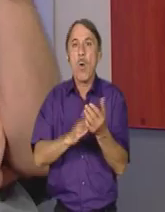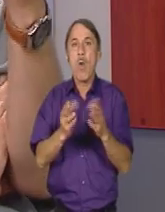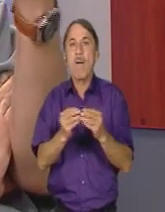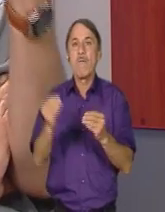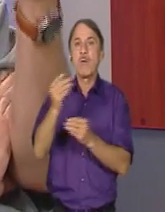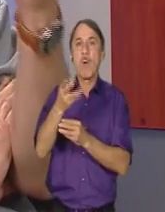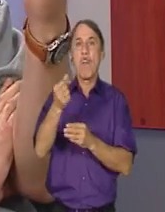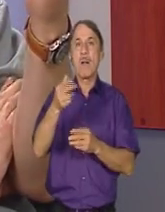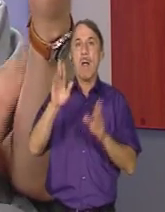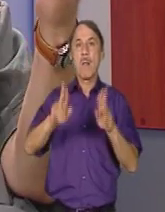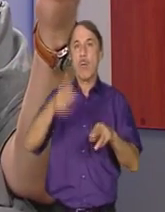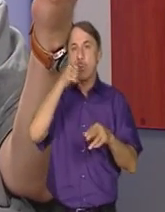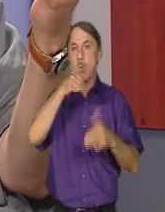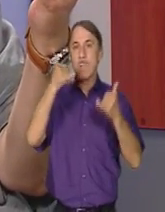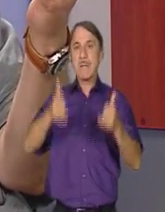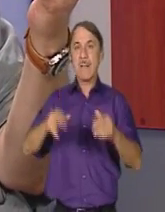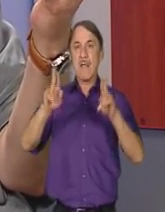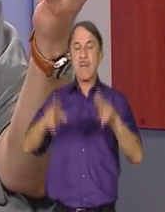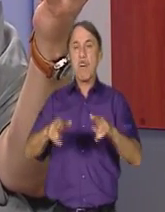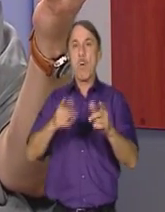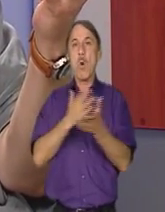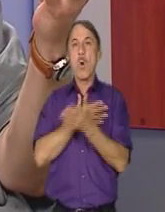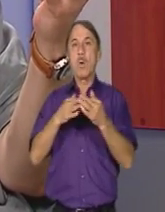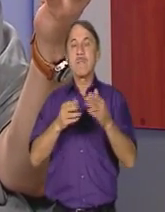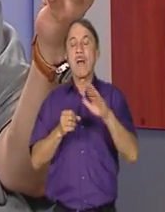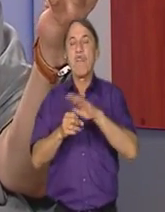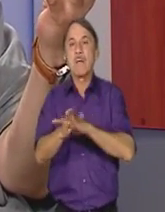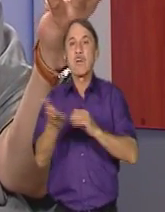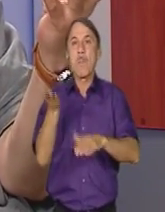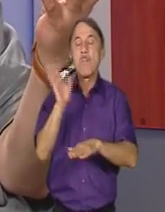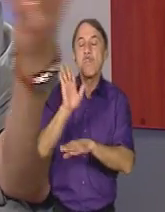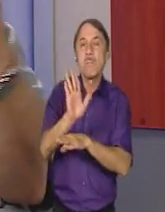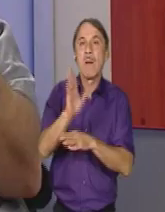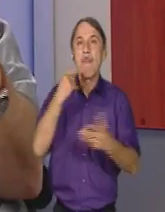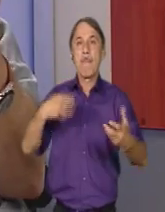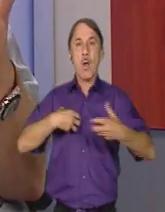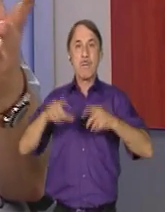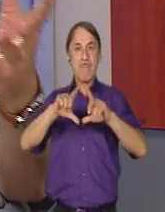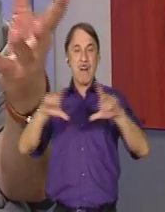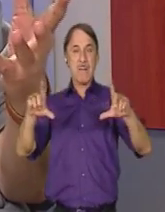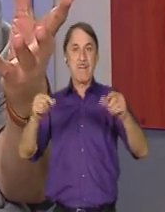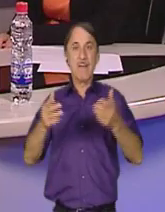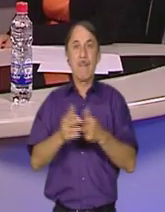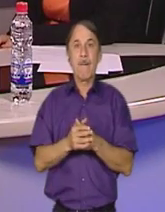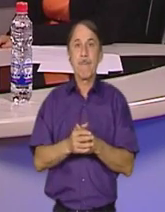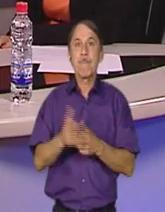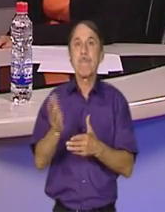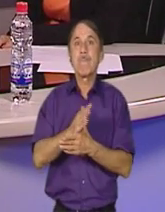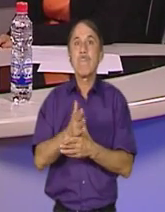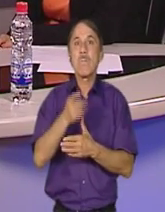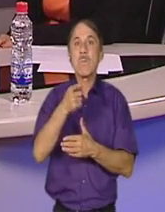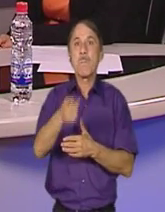startu više para nego što sada imamo za realizaciju predstava, za pravljanje novih